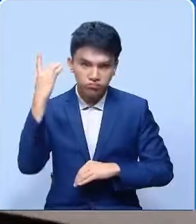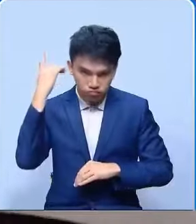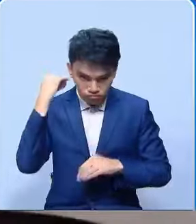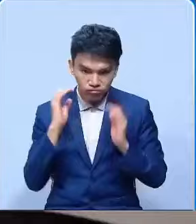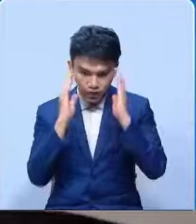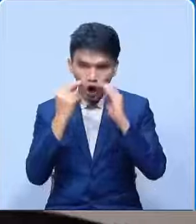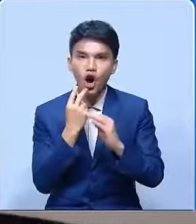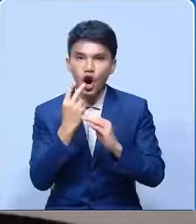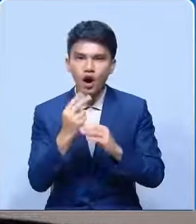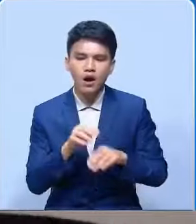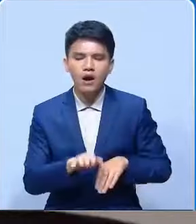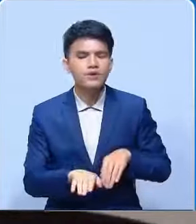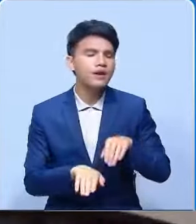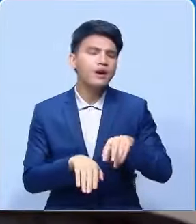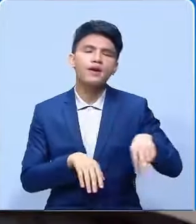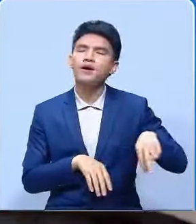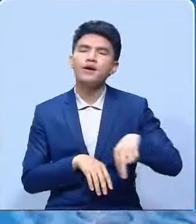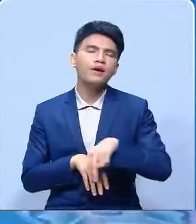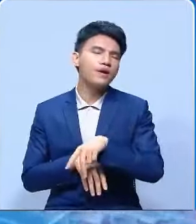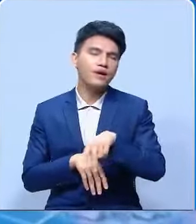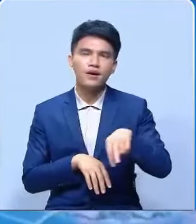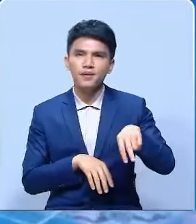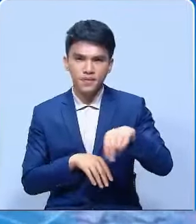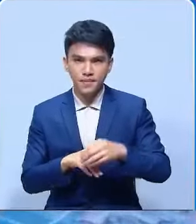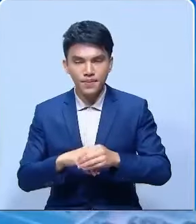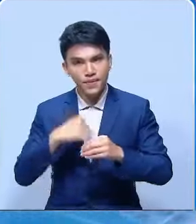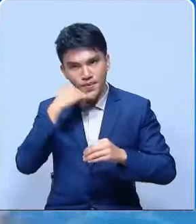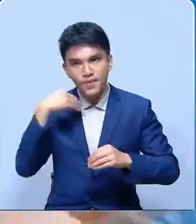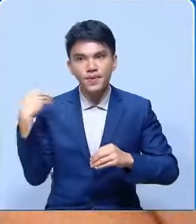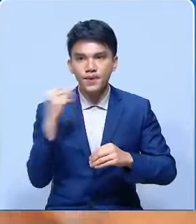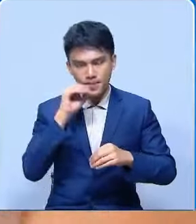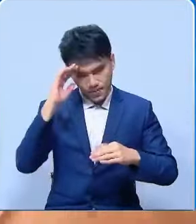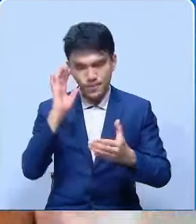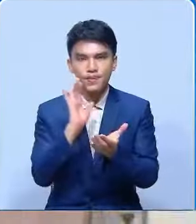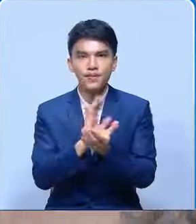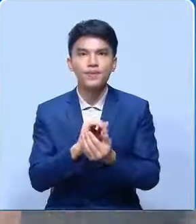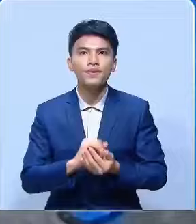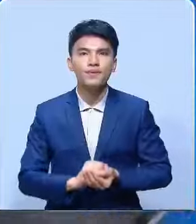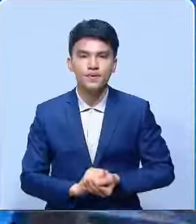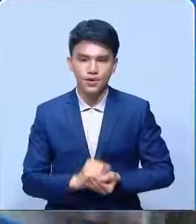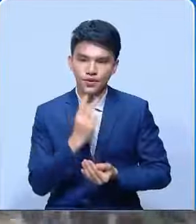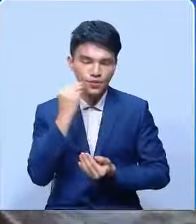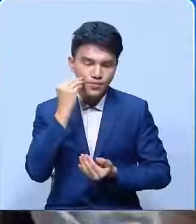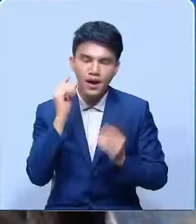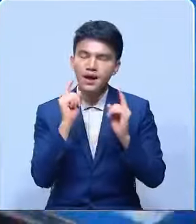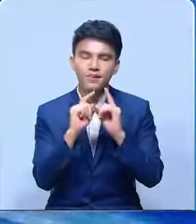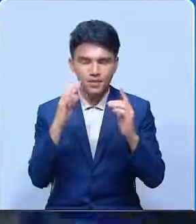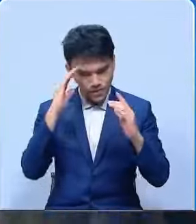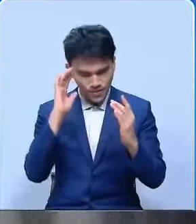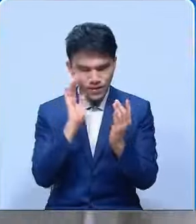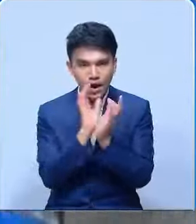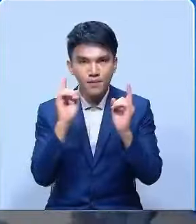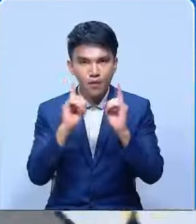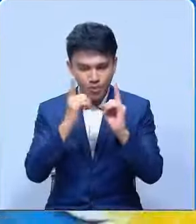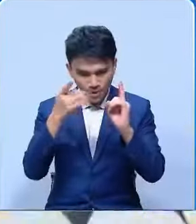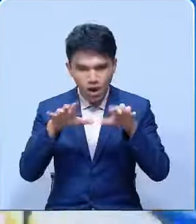นรุเดินเตรด่อยู่ในหมู่บ้านก็เลยโทรรีบบอกตำรวจเพราะวันนั้นตำรวจมาที่มาดูบ้านไม่เจอตัวบอกคุณตำรวจเจอตัวแล้วมาจับ